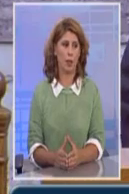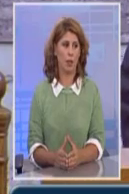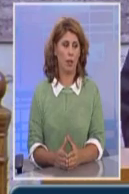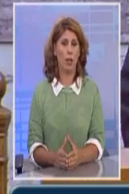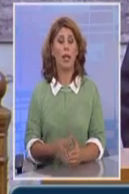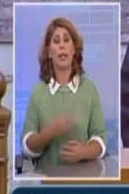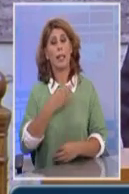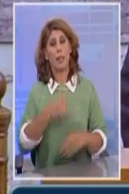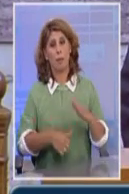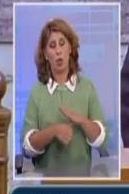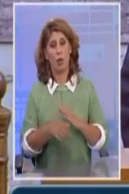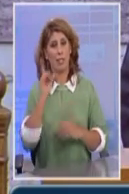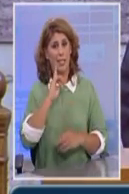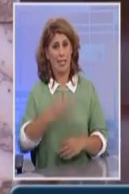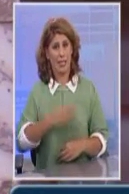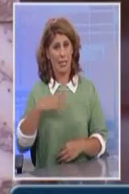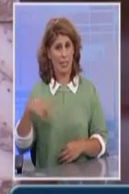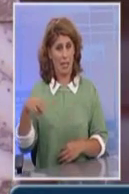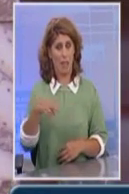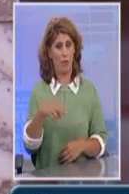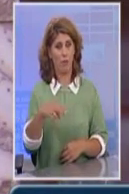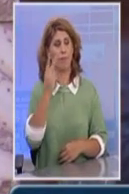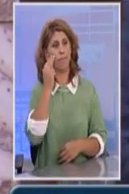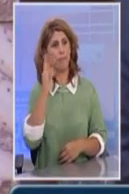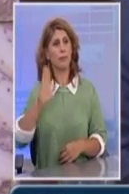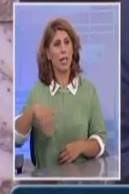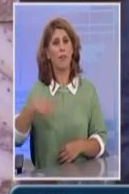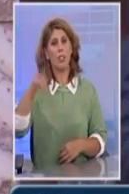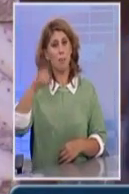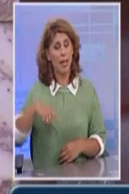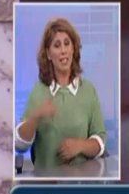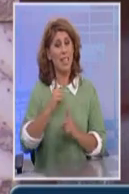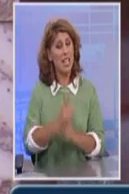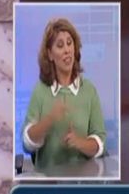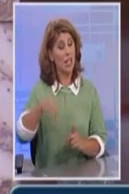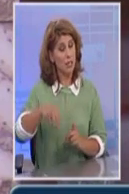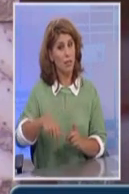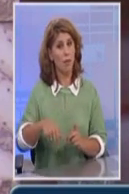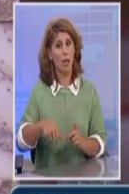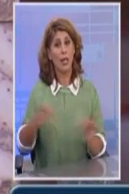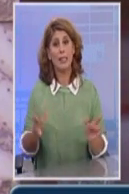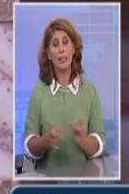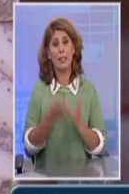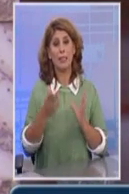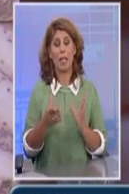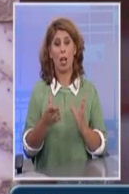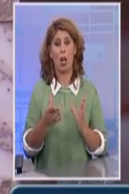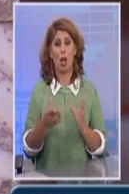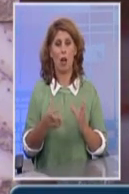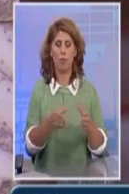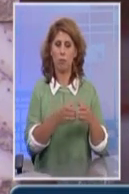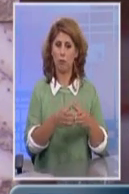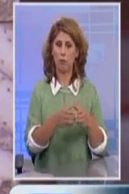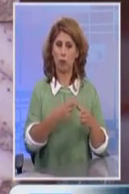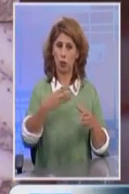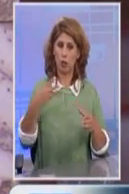Κύριε Πρόεδρε, κυρίες και κύριοι συνάδελφοι, παρακολουθεί κανένας τις τελευταίες ημέρες, ειδικά σήμερα, όλο στοιχείο από κύκλους στο ΣΥΡΙΖΑ το πρωί και